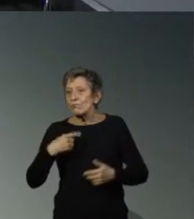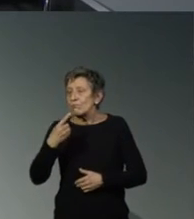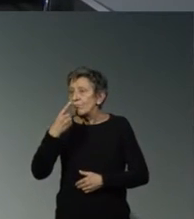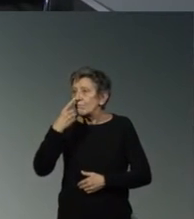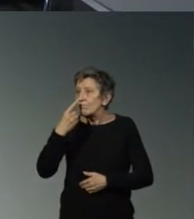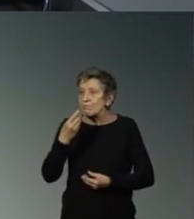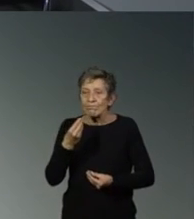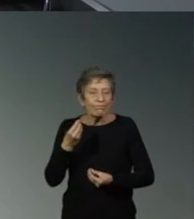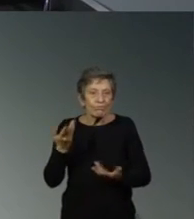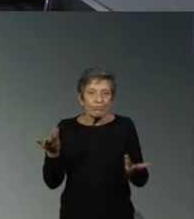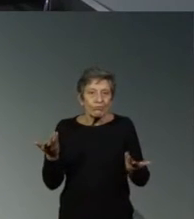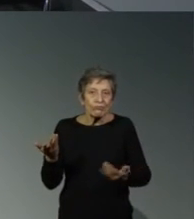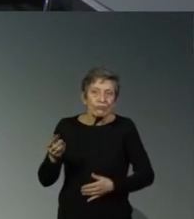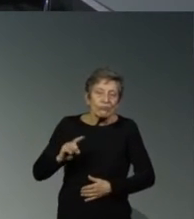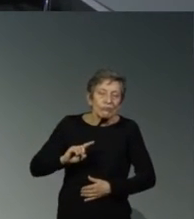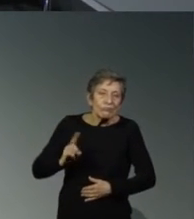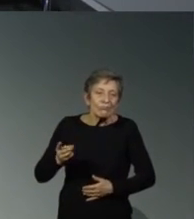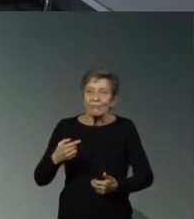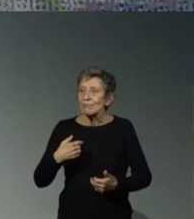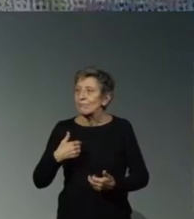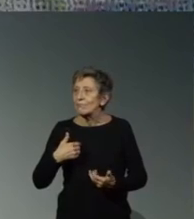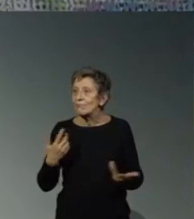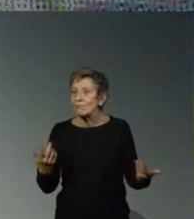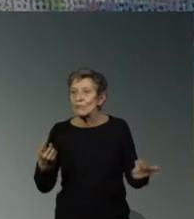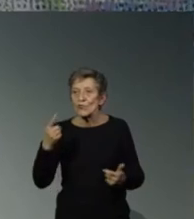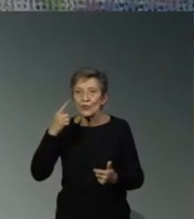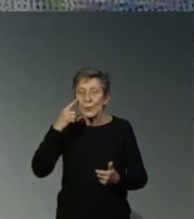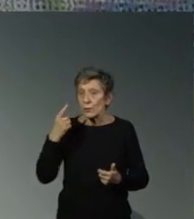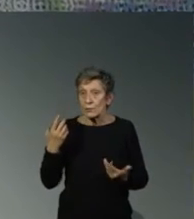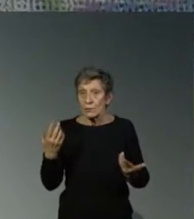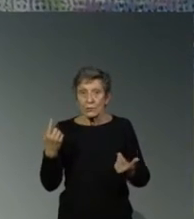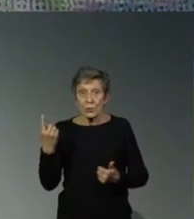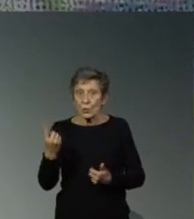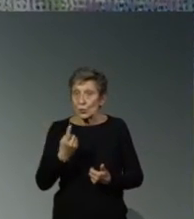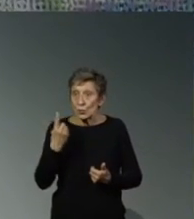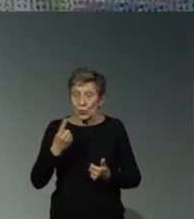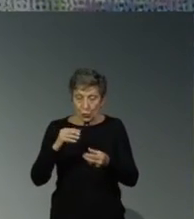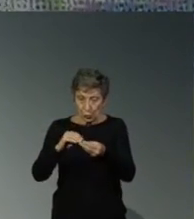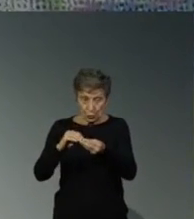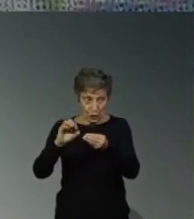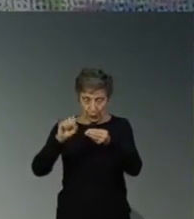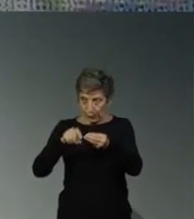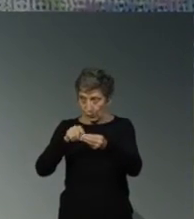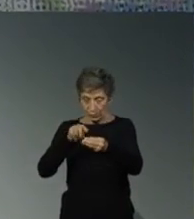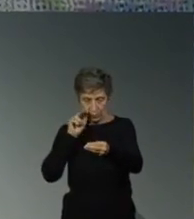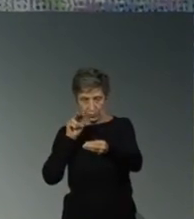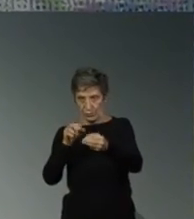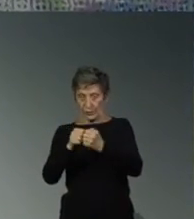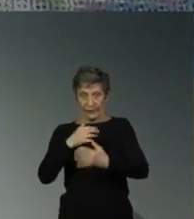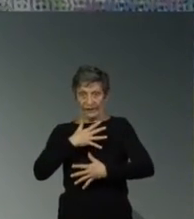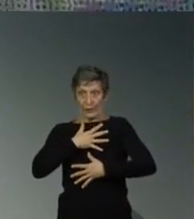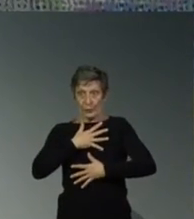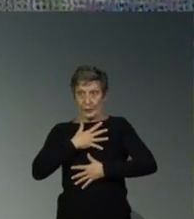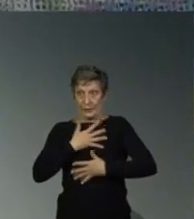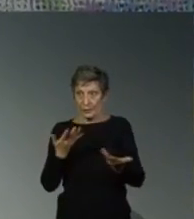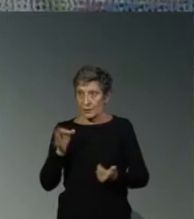insuffisante, au sens où il y a toujours moyen de constituer de manière phobique son objet. On peut toujours, d'ailleurs d'un point de vue éditorial, ça fait